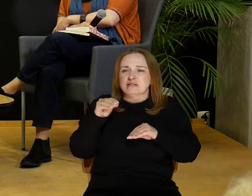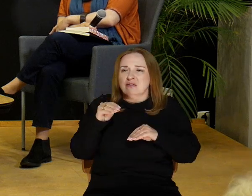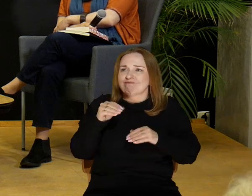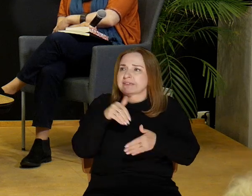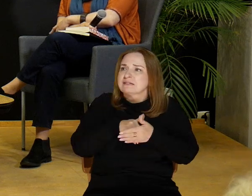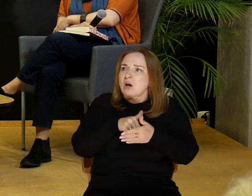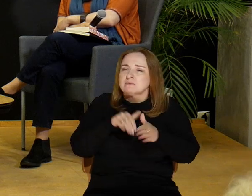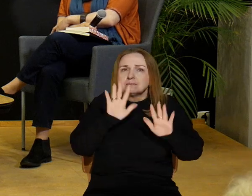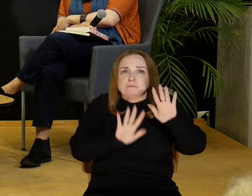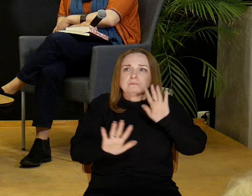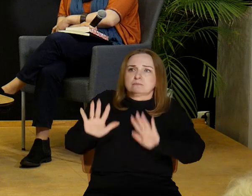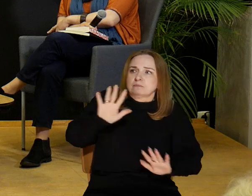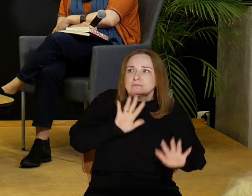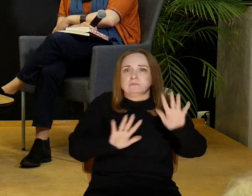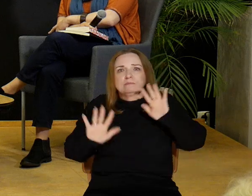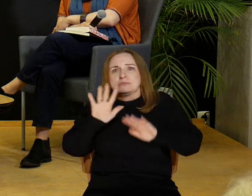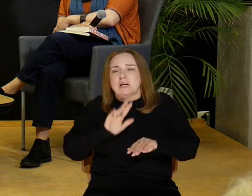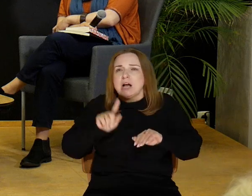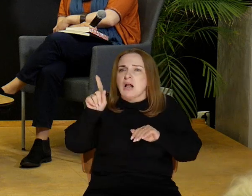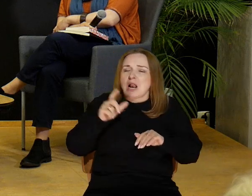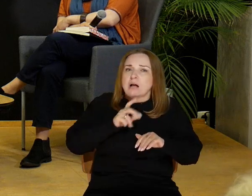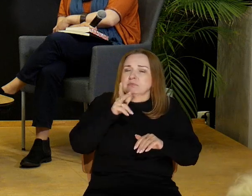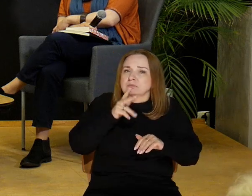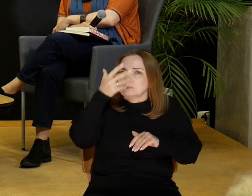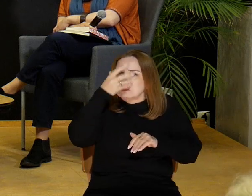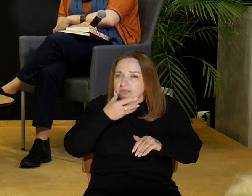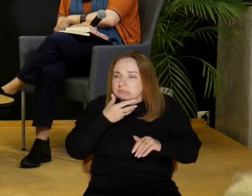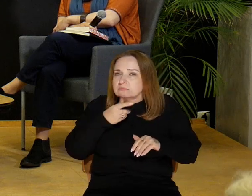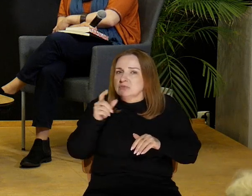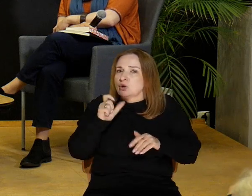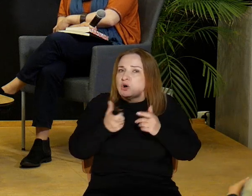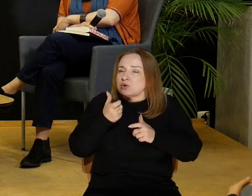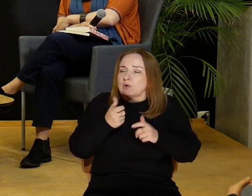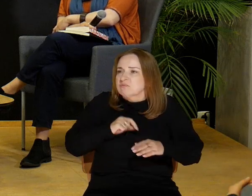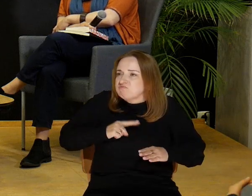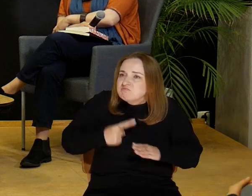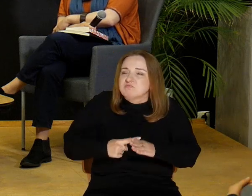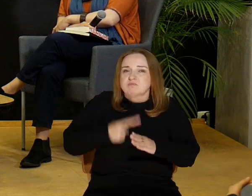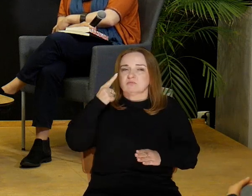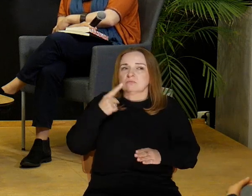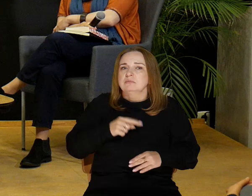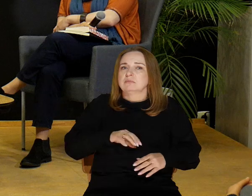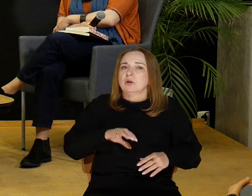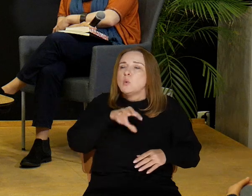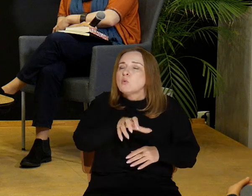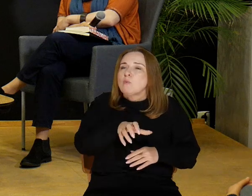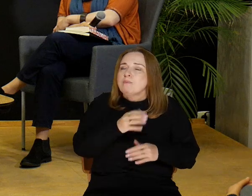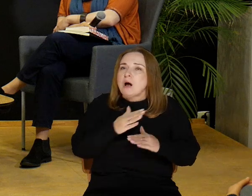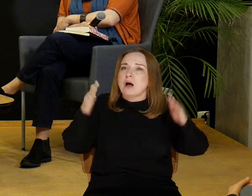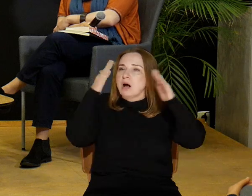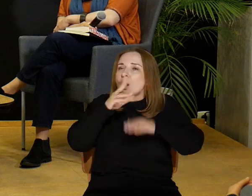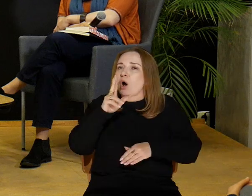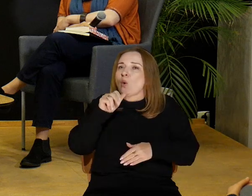hiperpoprawność polityczna właśnie wobec Afroamerykanów, a z drugiej strony właśnie radykalizowanie się takich grup jak chociażby ten Ku Klux Klan,